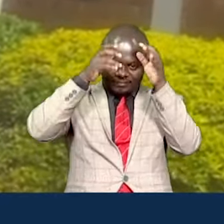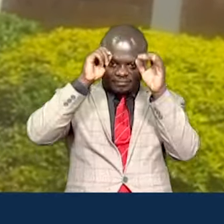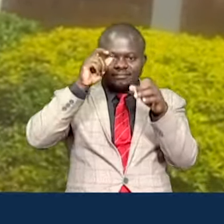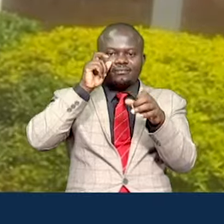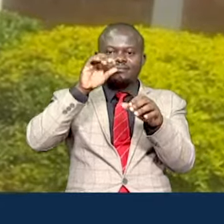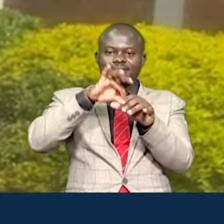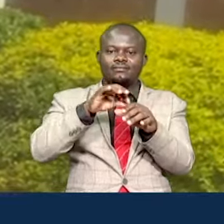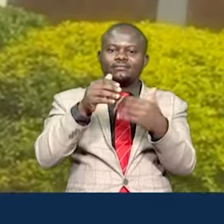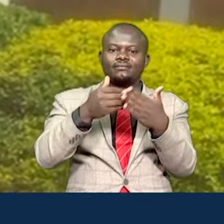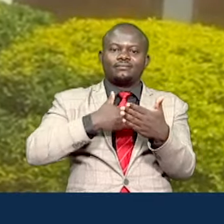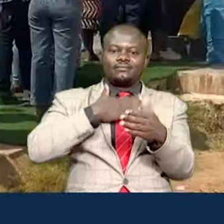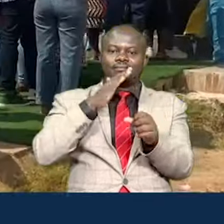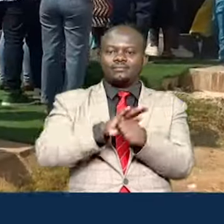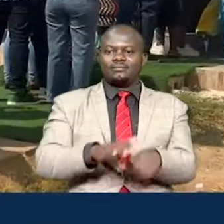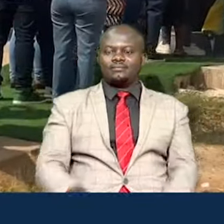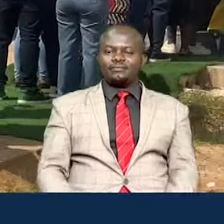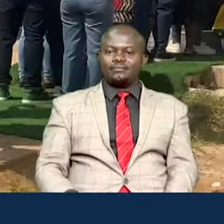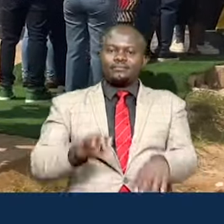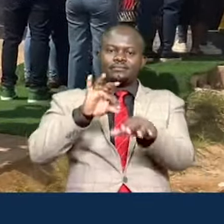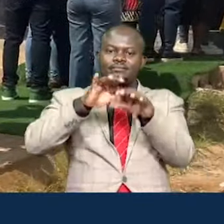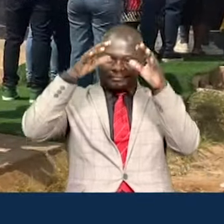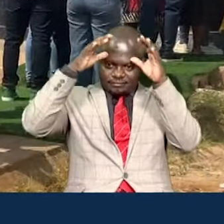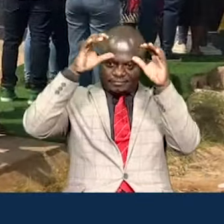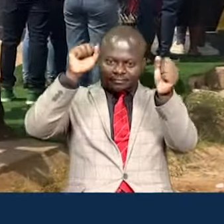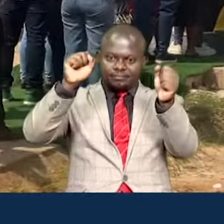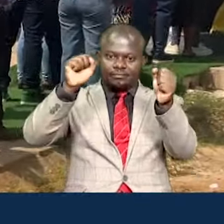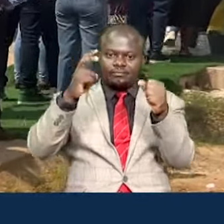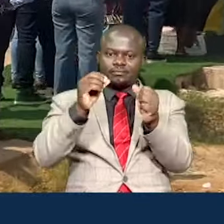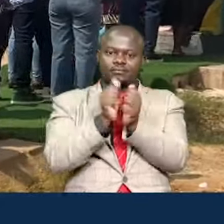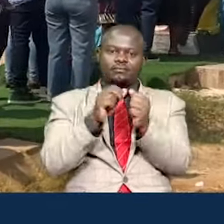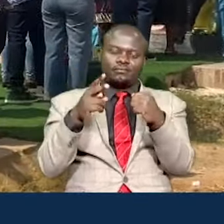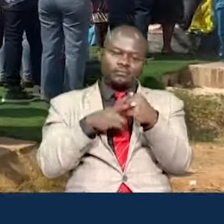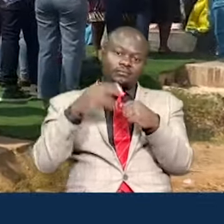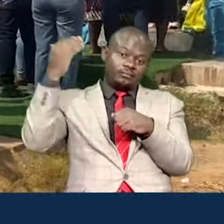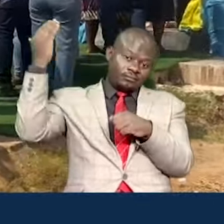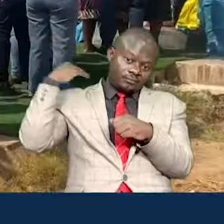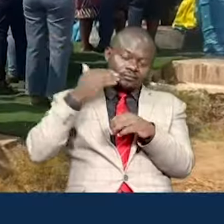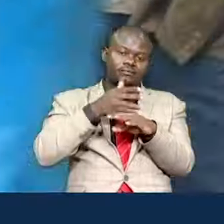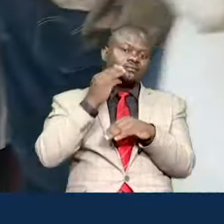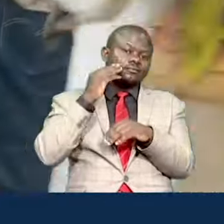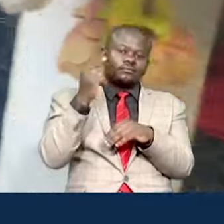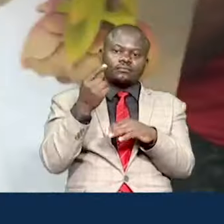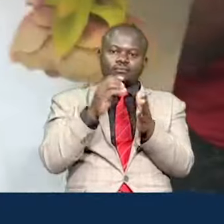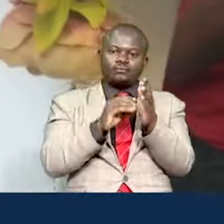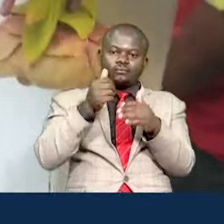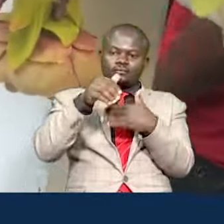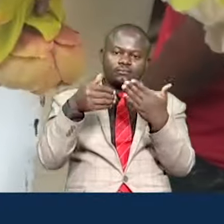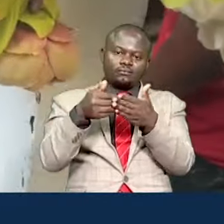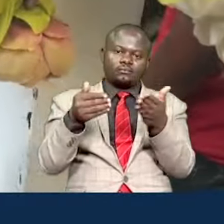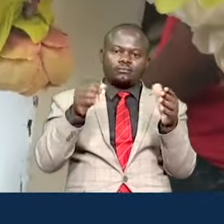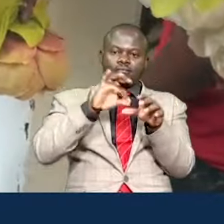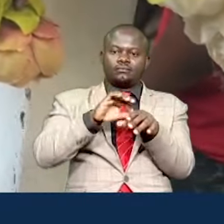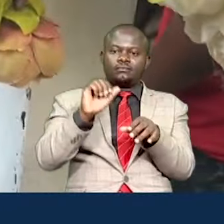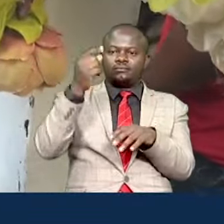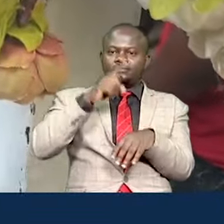yatoreyeho mu matora y'umukuru w'igihugu yo muri 2017 icyo gihe abasaga miliyoni imwe n'igice nibo bari batoye ku